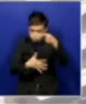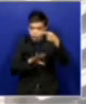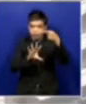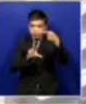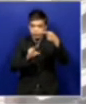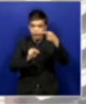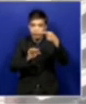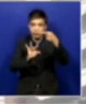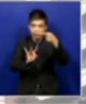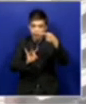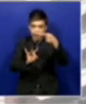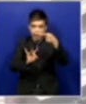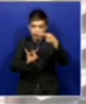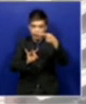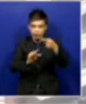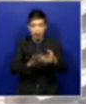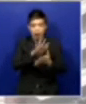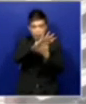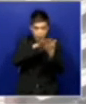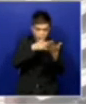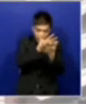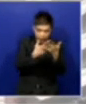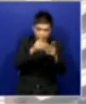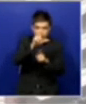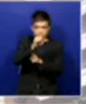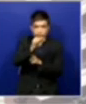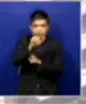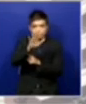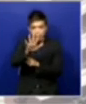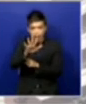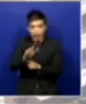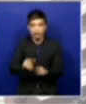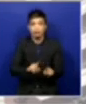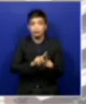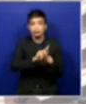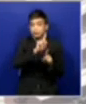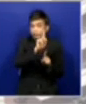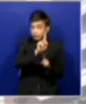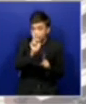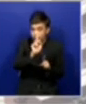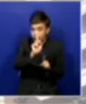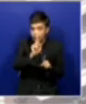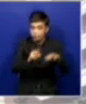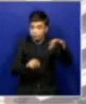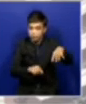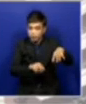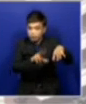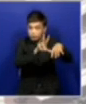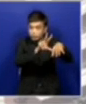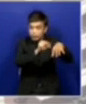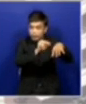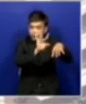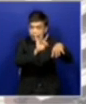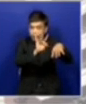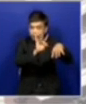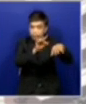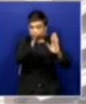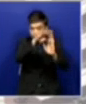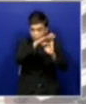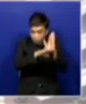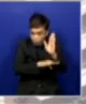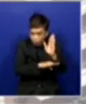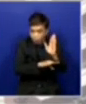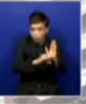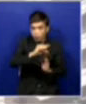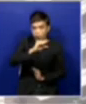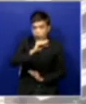วยรับประมาณ15แผนบูรณาการ1สำนักบริหารหนี้สาธารณะ38รายการมาโอน